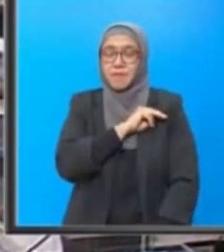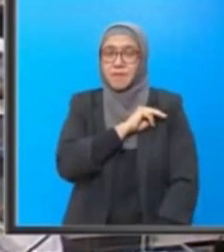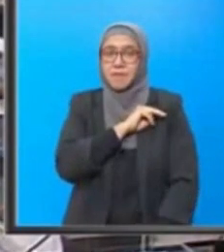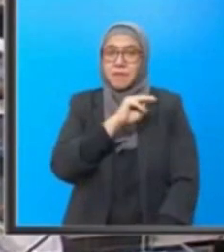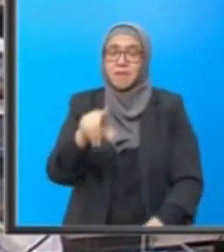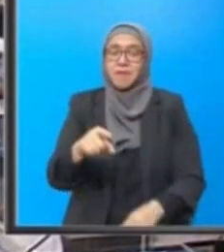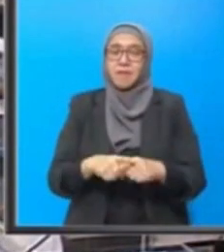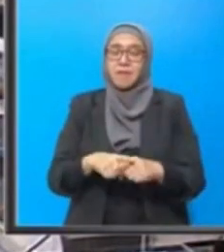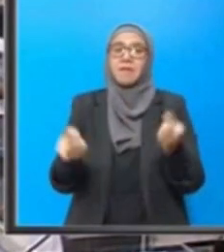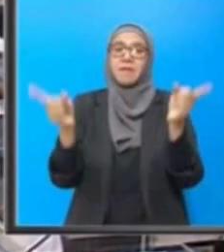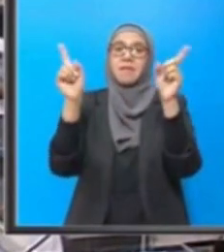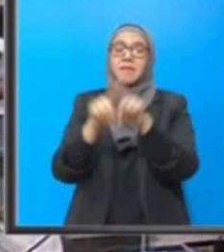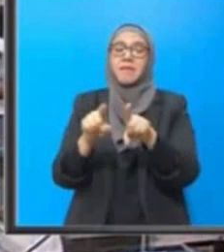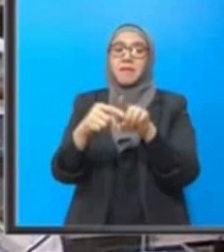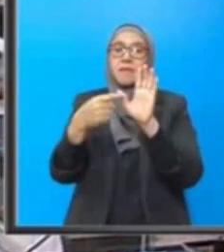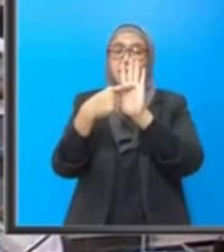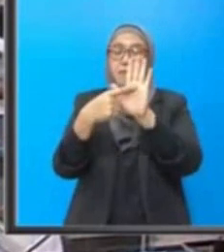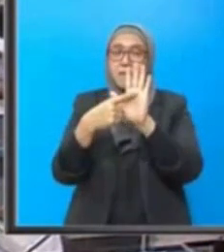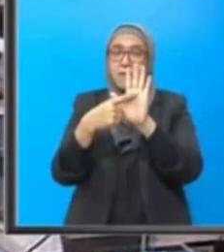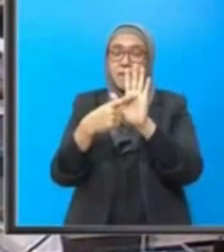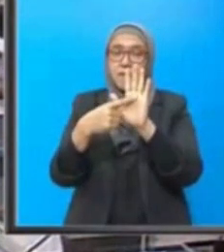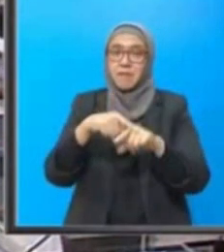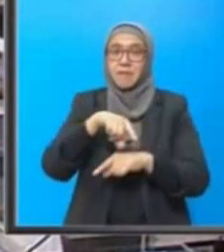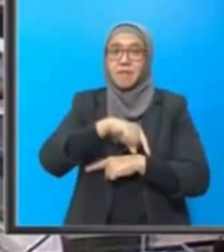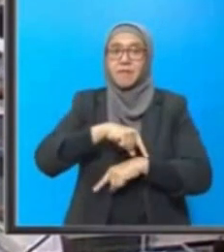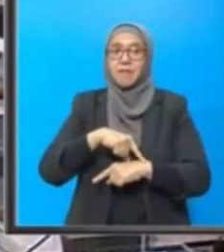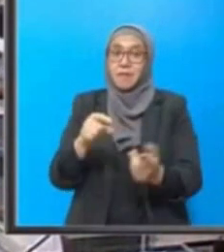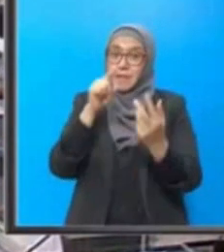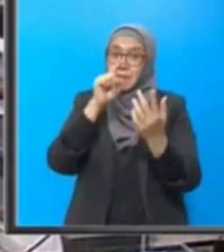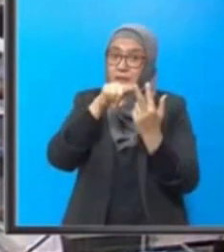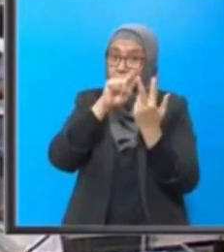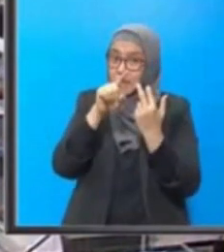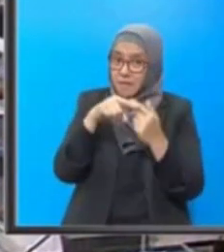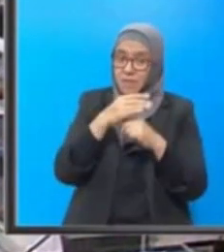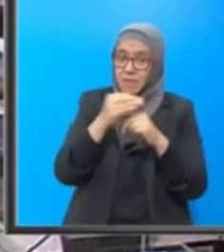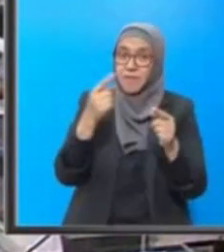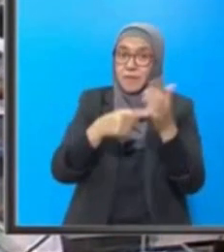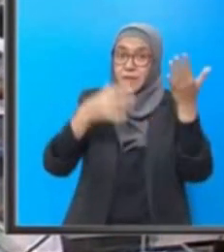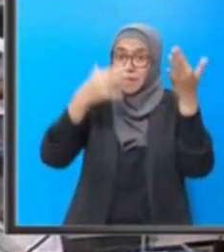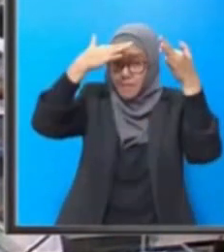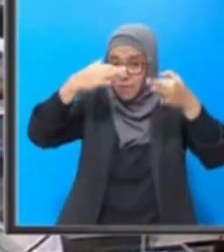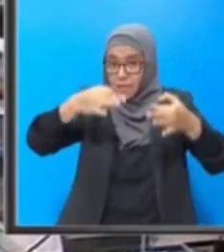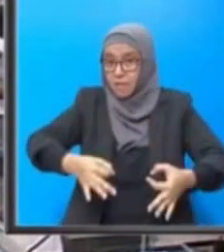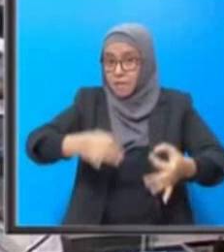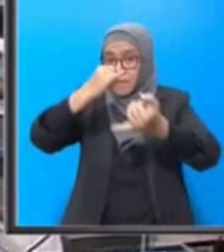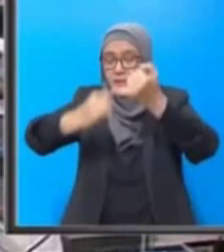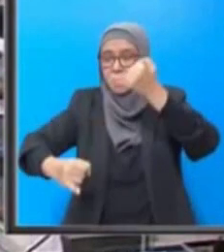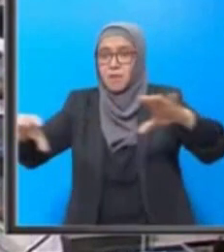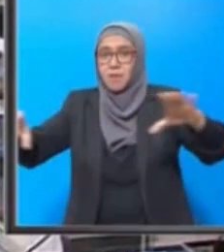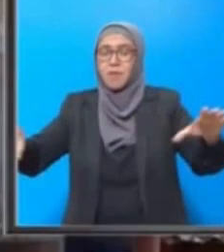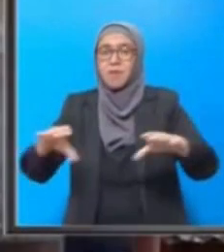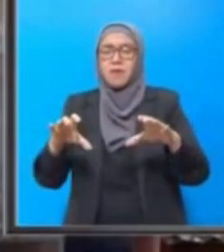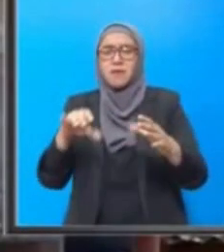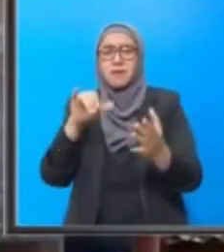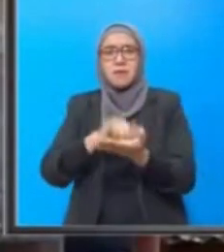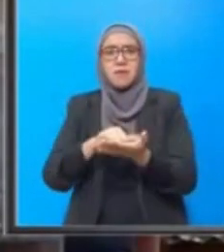menunjukkan jari tengah diri adalah keputusan akhir semalam yang dibuat Loli pengungsi itu keputusan udah